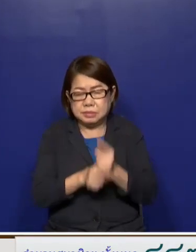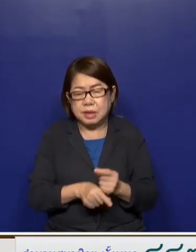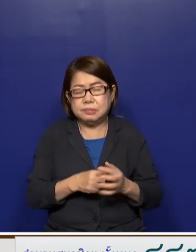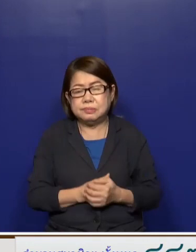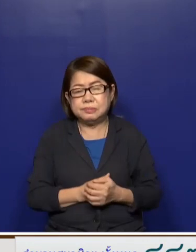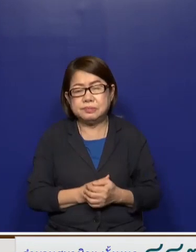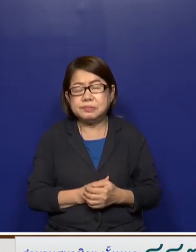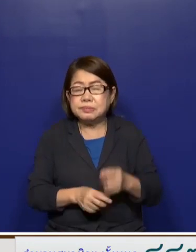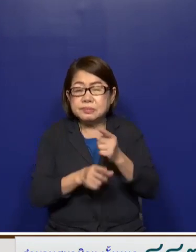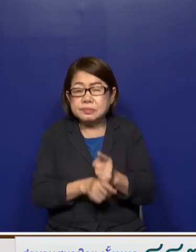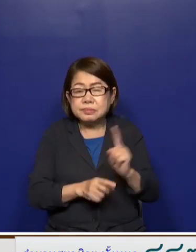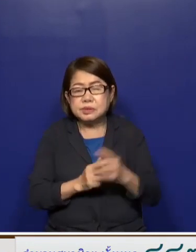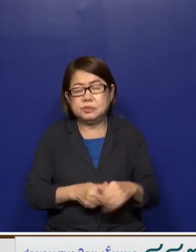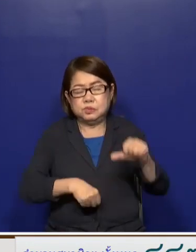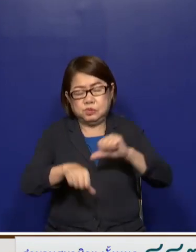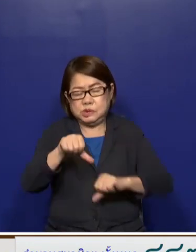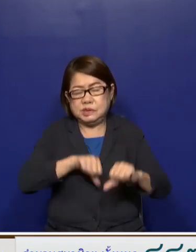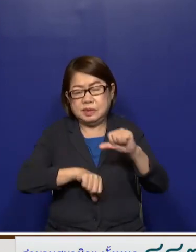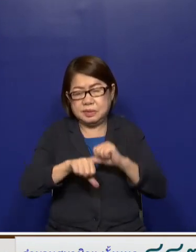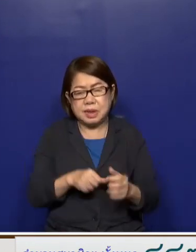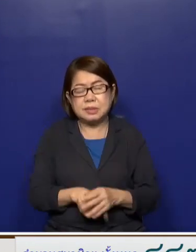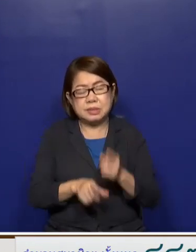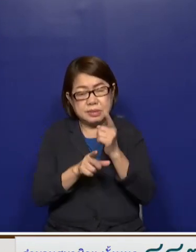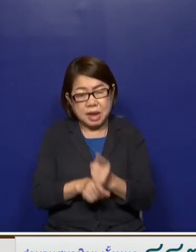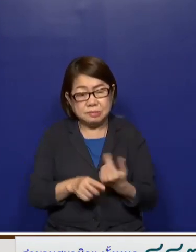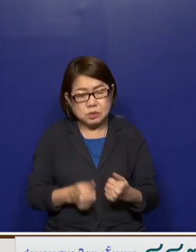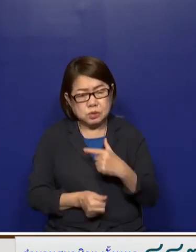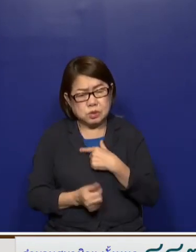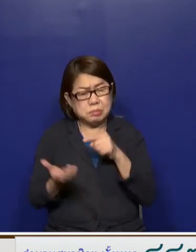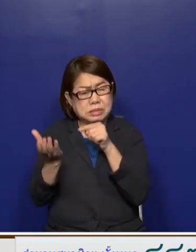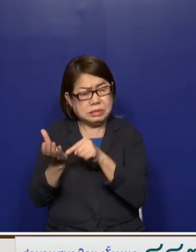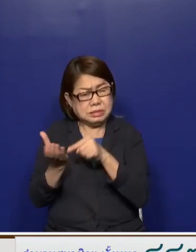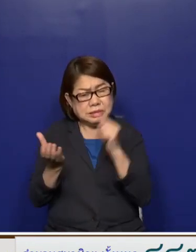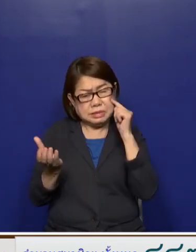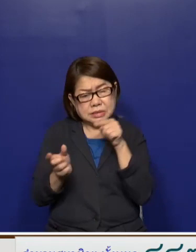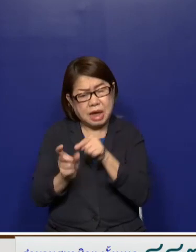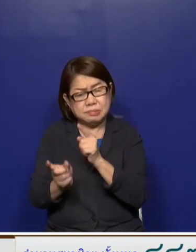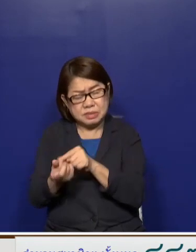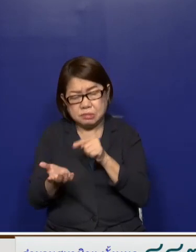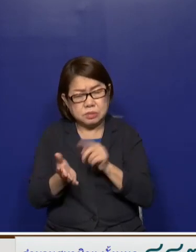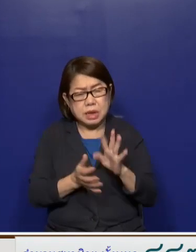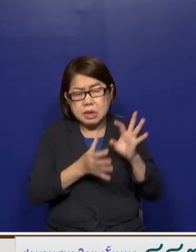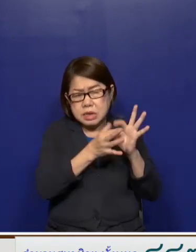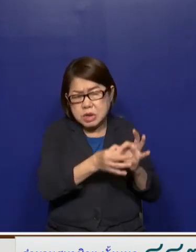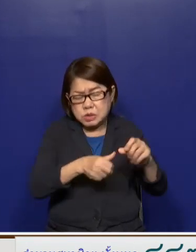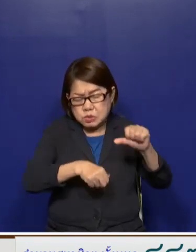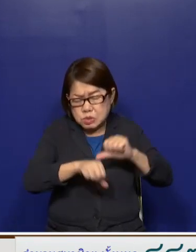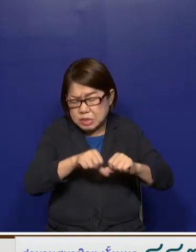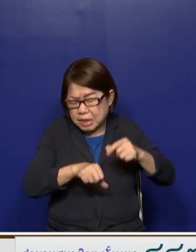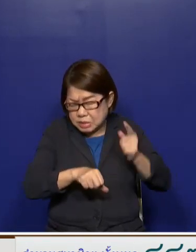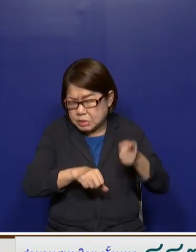ยมก็คือความเป็นวิทยาศาสตร์ไม่ใช่นิยมวัตถุนะแต่เอาความคิดที่เป็นวิทยาศาสตร์หรือความจริงมาพูด